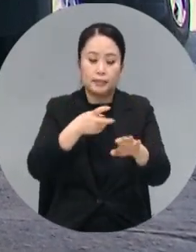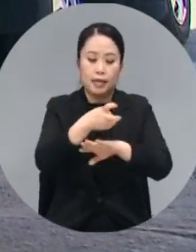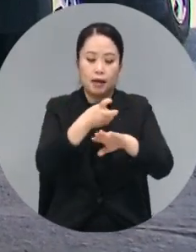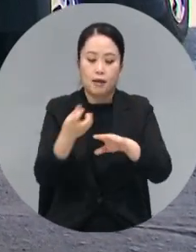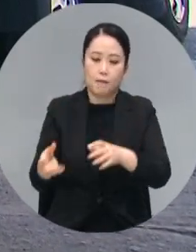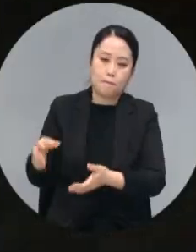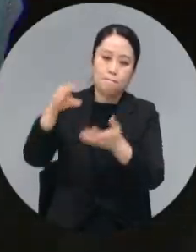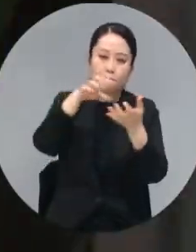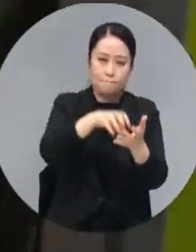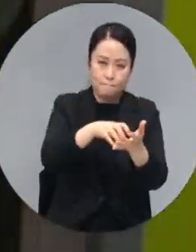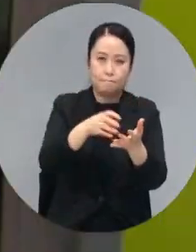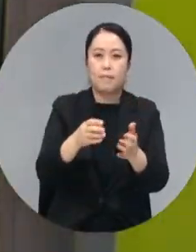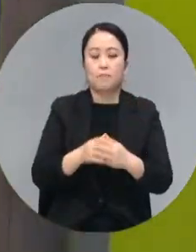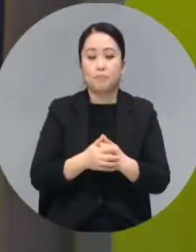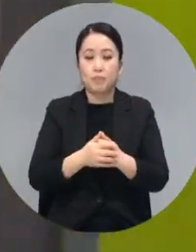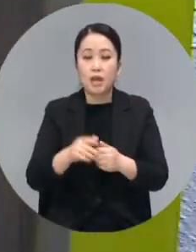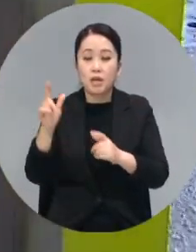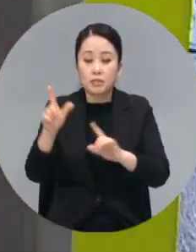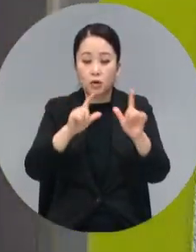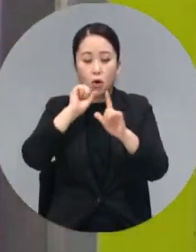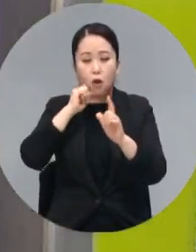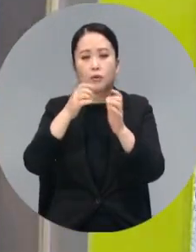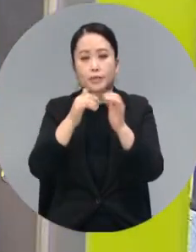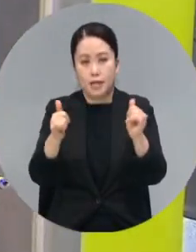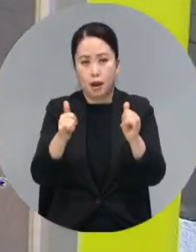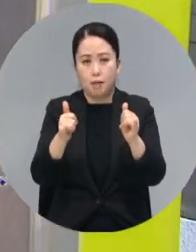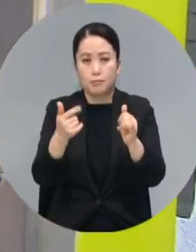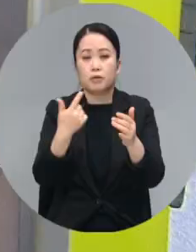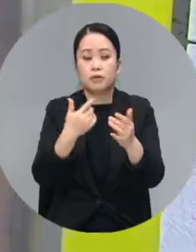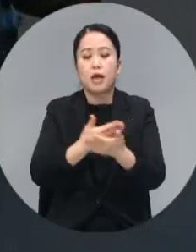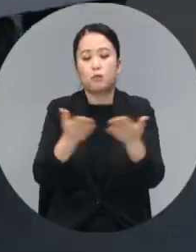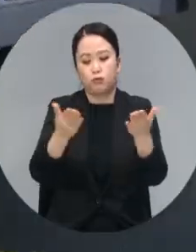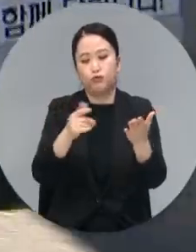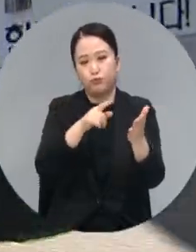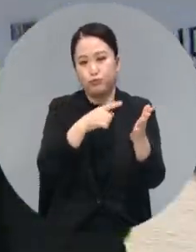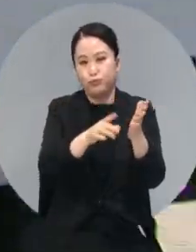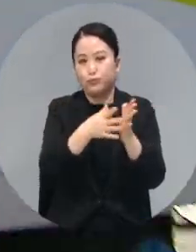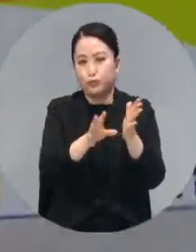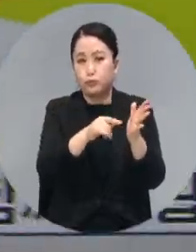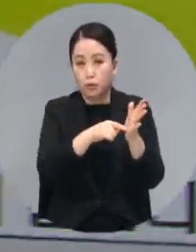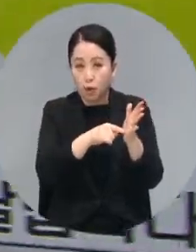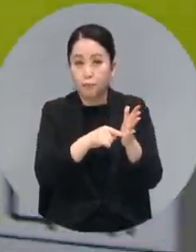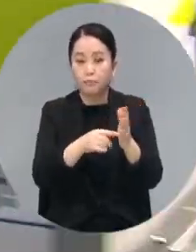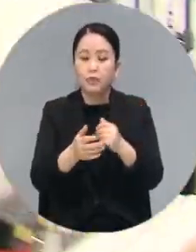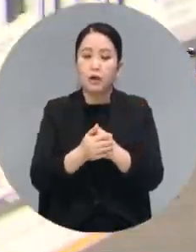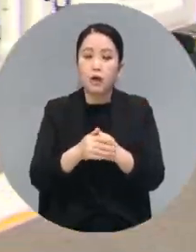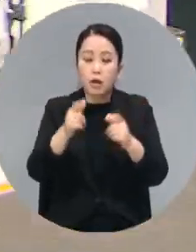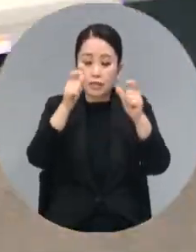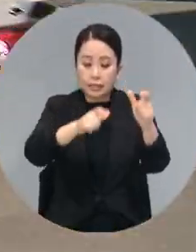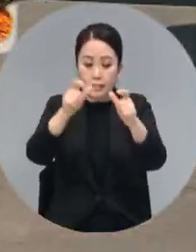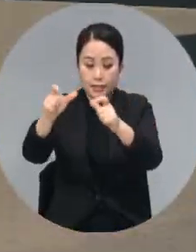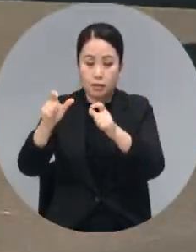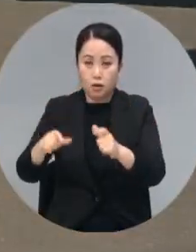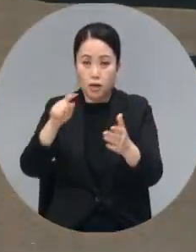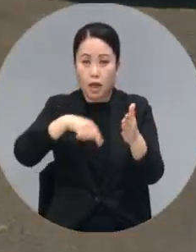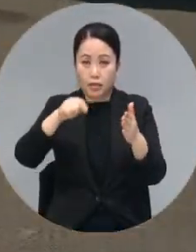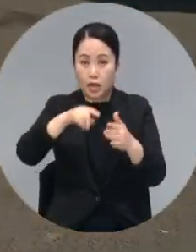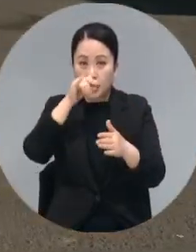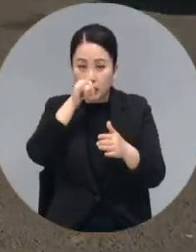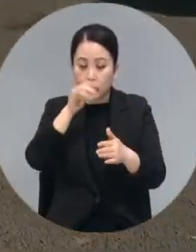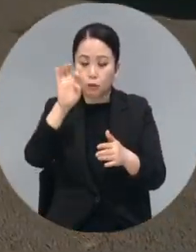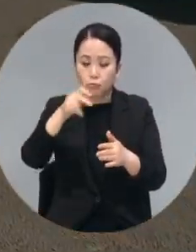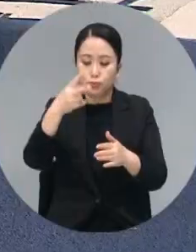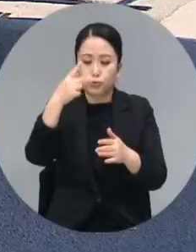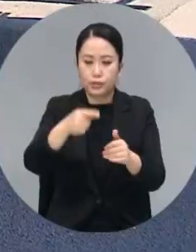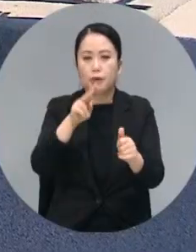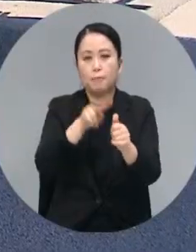실습니다. 저소득층을 위한 기부 물품입니다. 차로 옮겨지는 식료품들은 지역 내에 있는 이른바